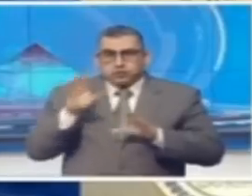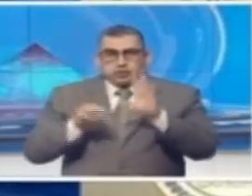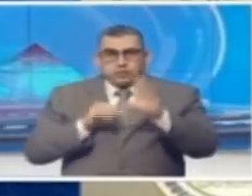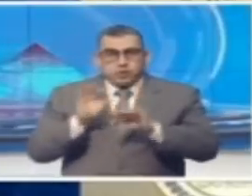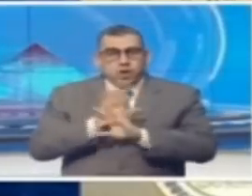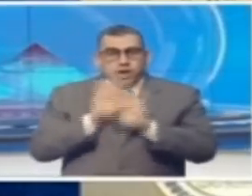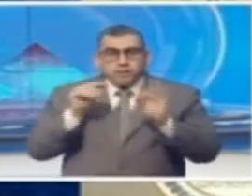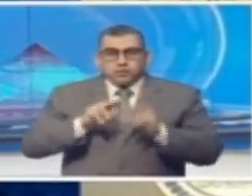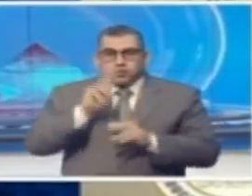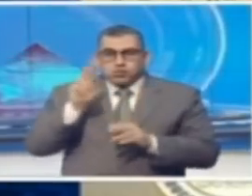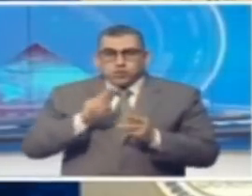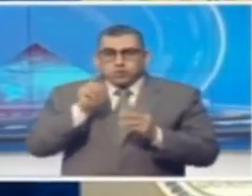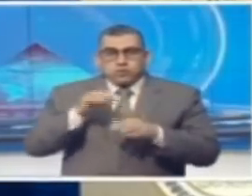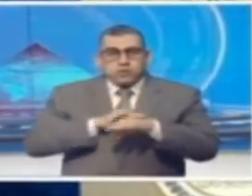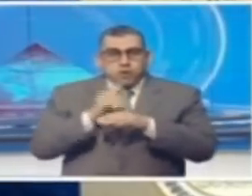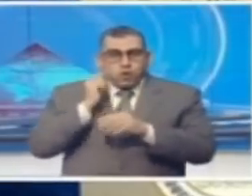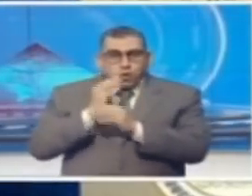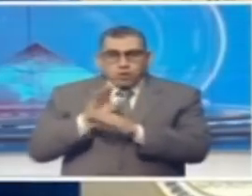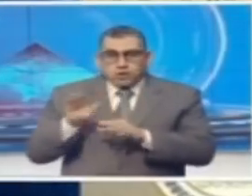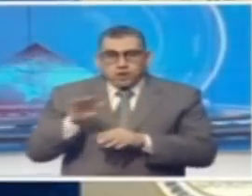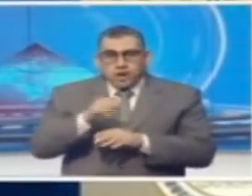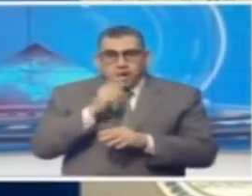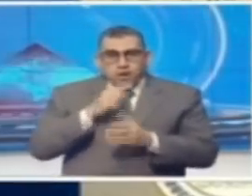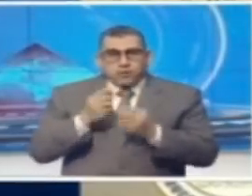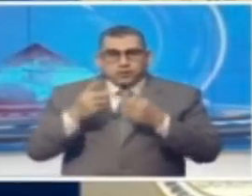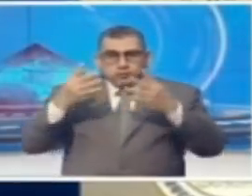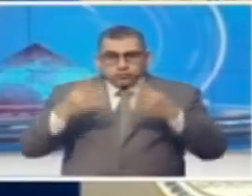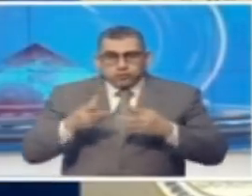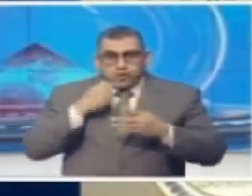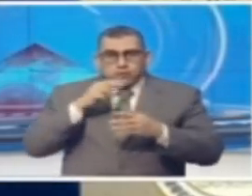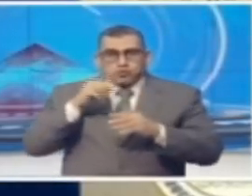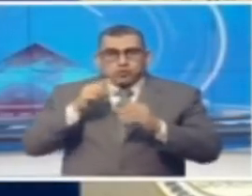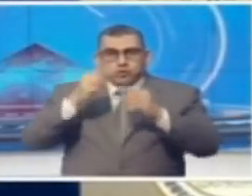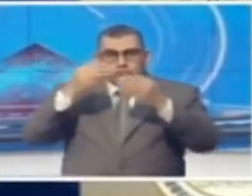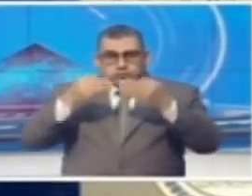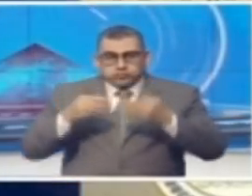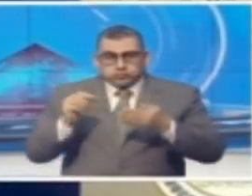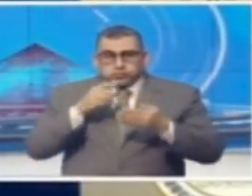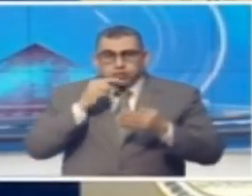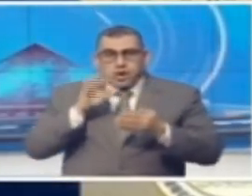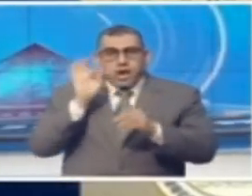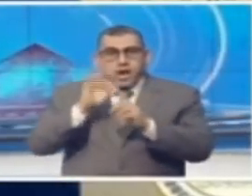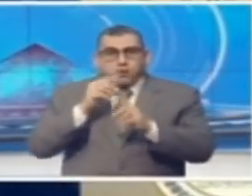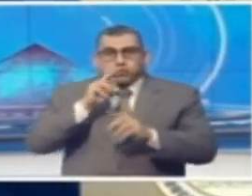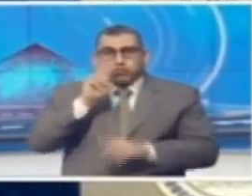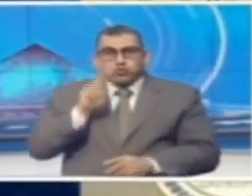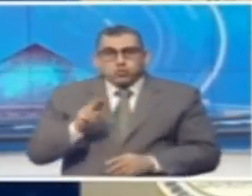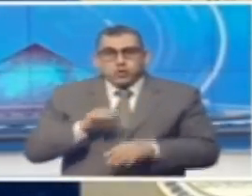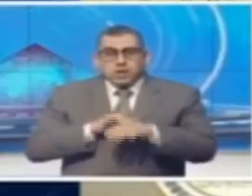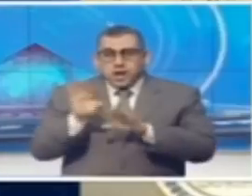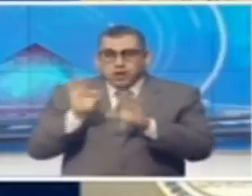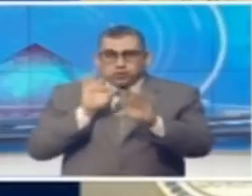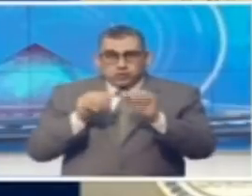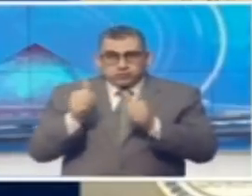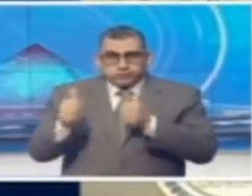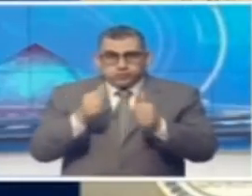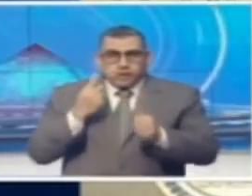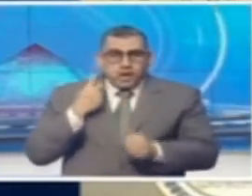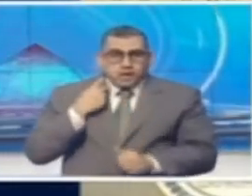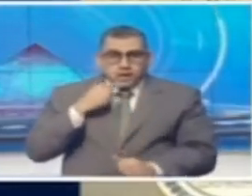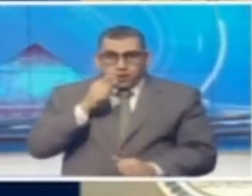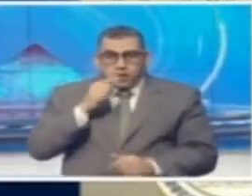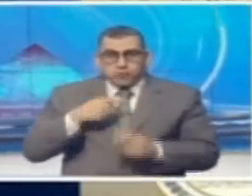كل من أسئلة الاختيار من متعدد والأسئلة المقالية، مشيرة إلى أن أسئلة الاختيار من متعدد